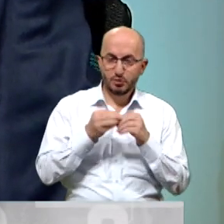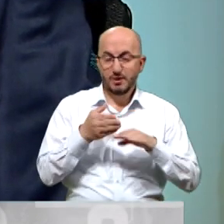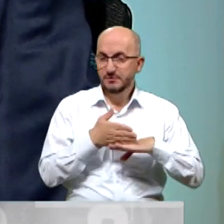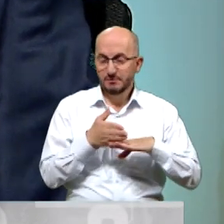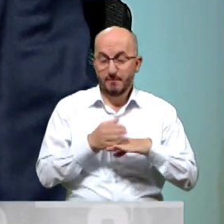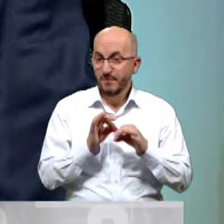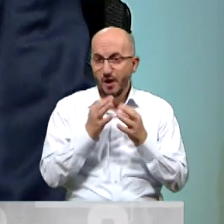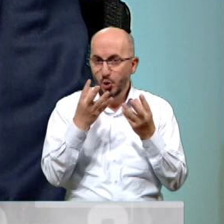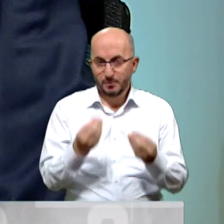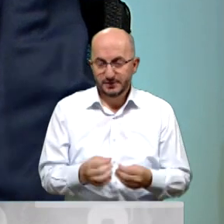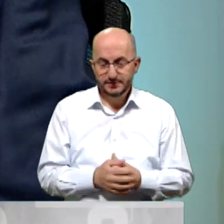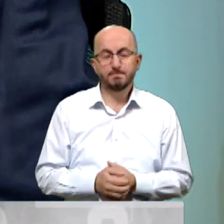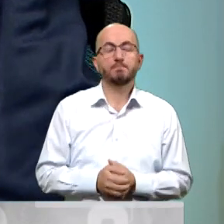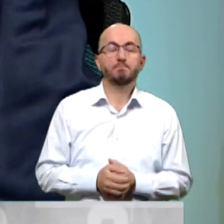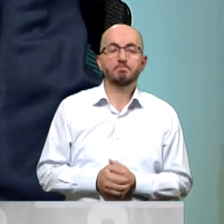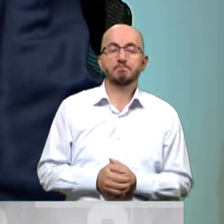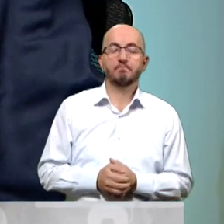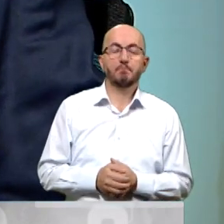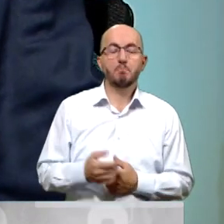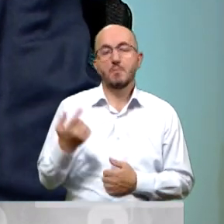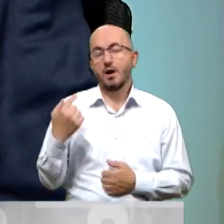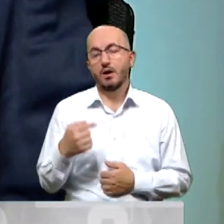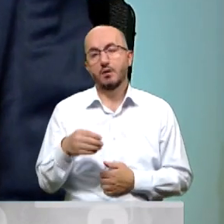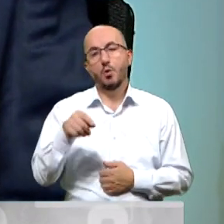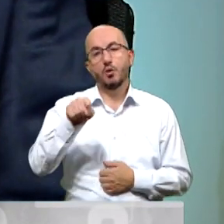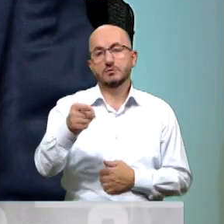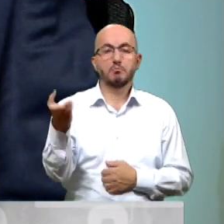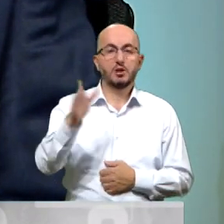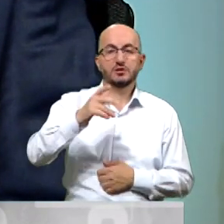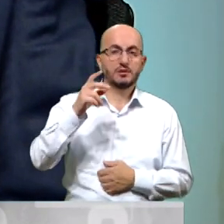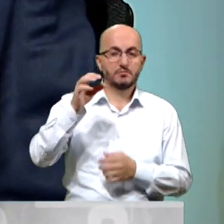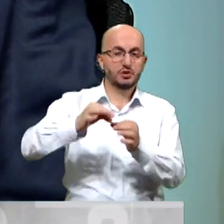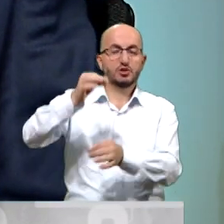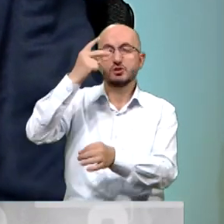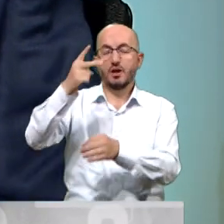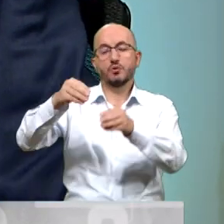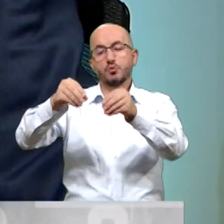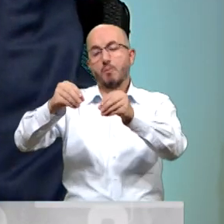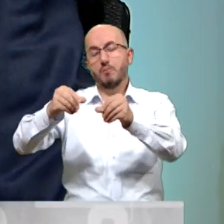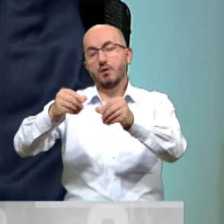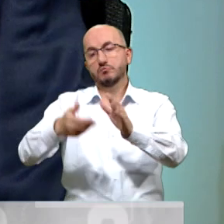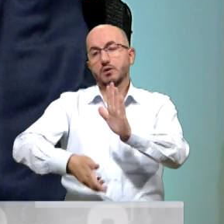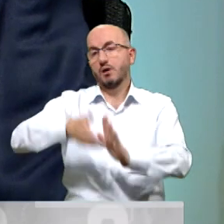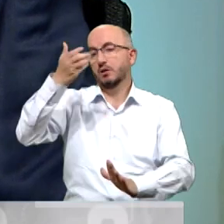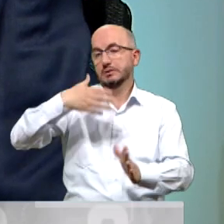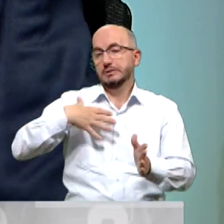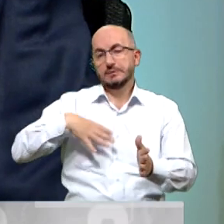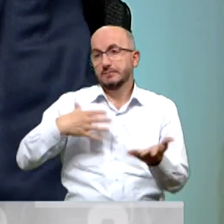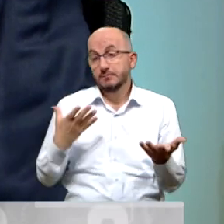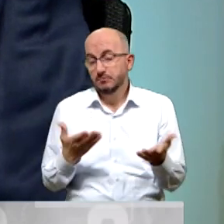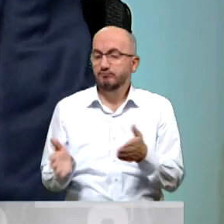ki yani orası bir başkasının toprağı olabilir. Adamla kaldır diyor. Oradan kaldır diyebilir.